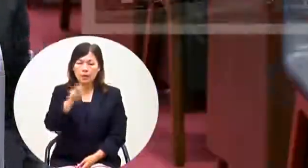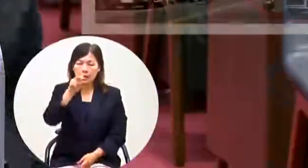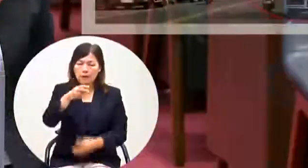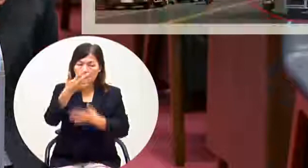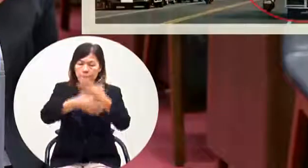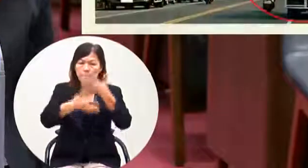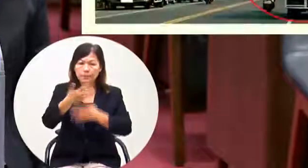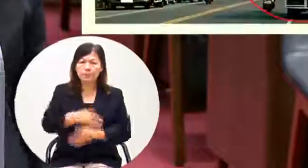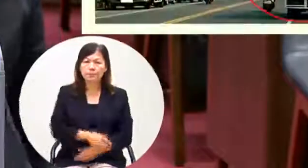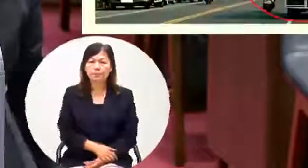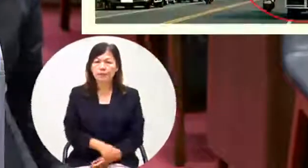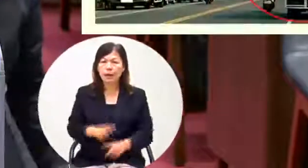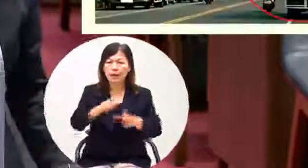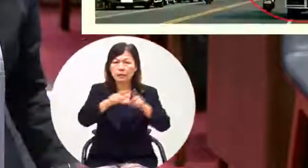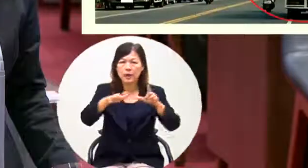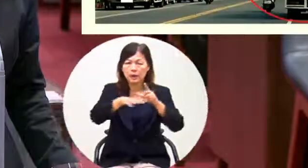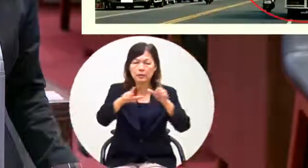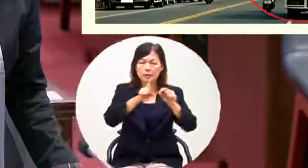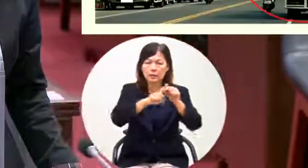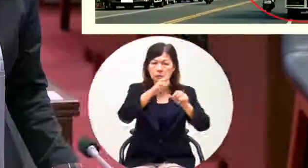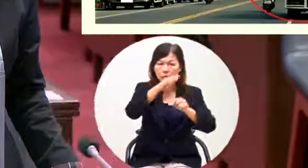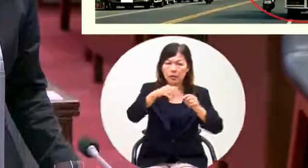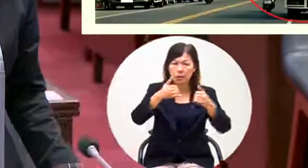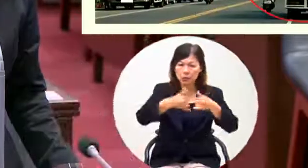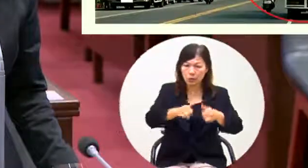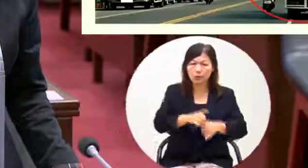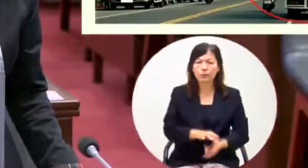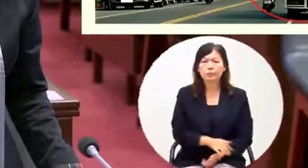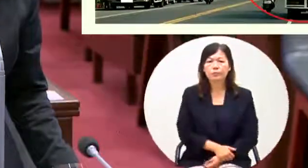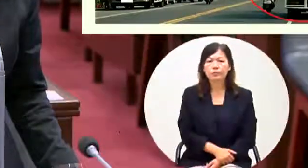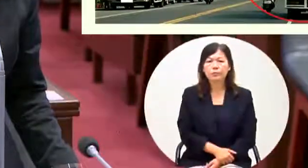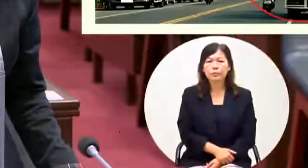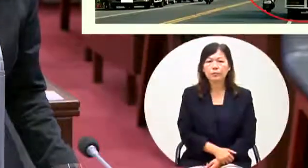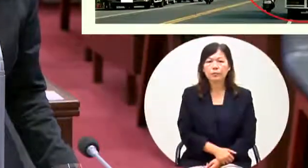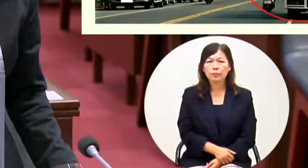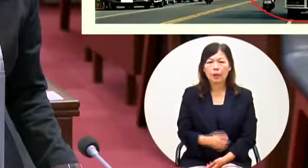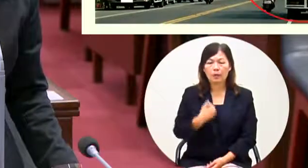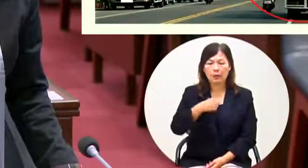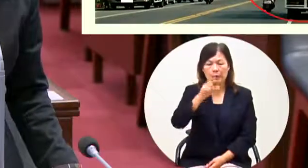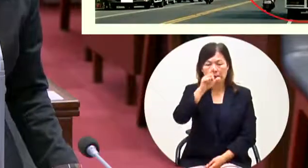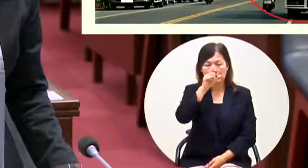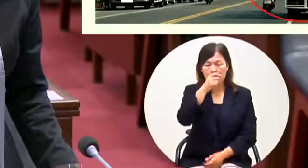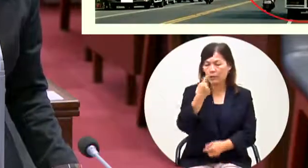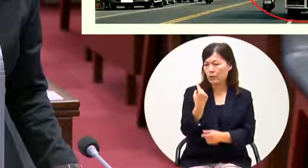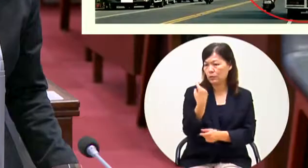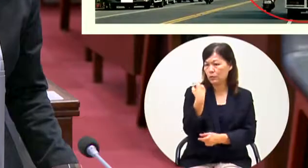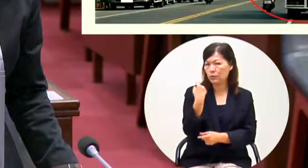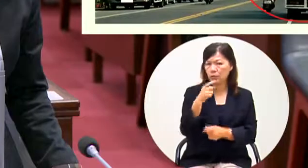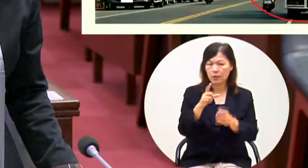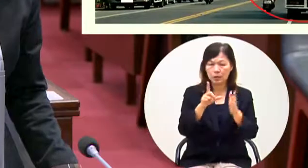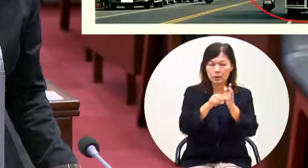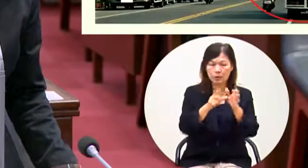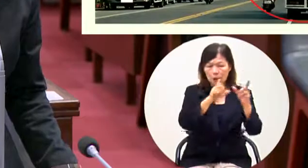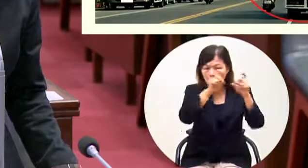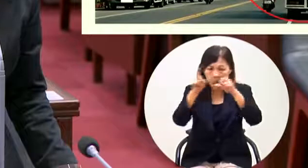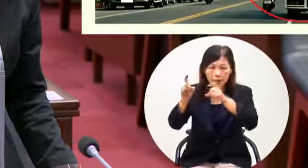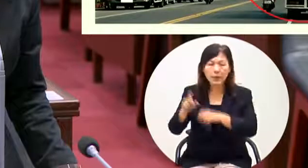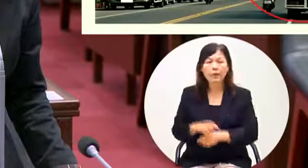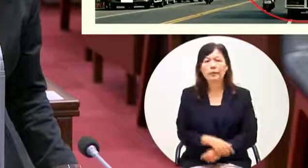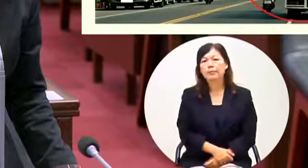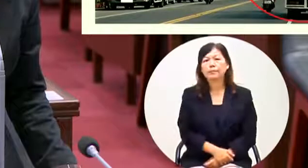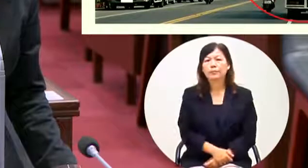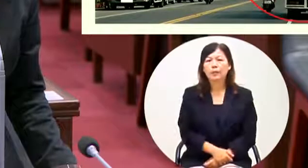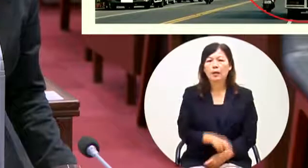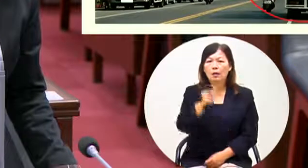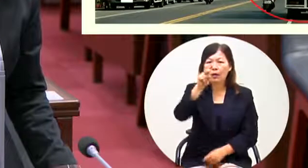啊。本席特别利用昨天的时间去拍照，看到这部车货车正在